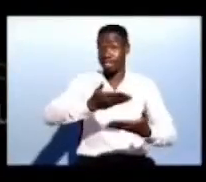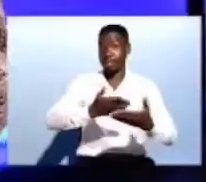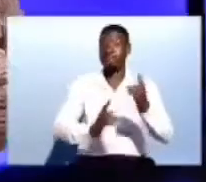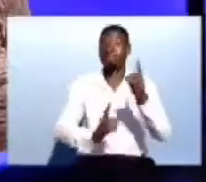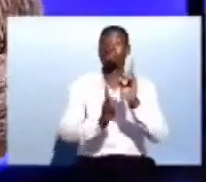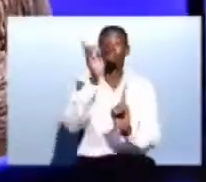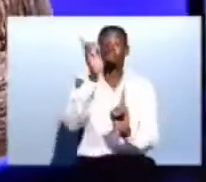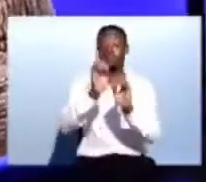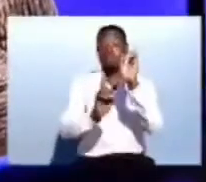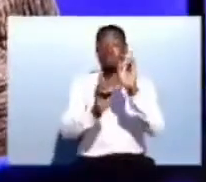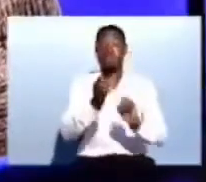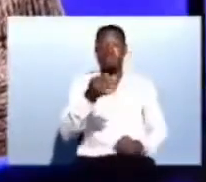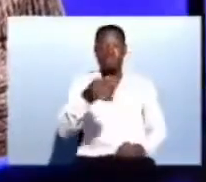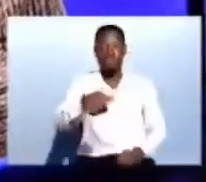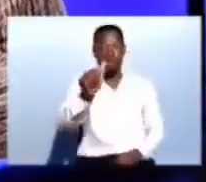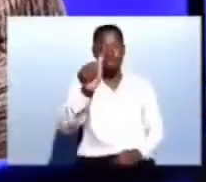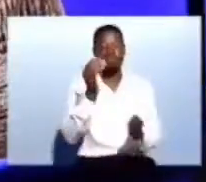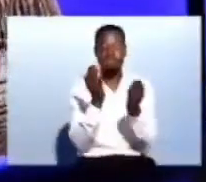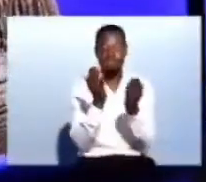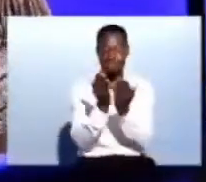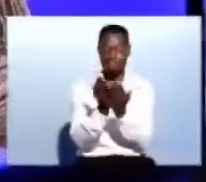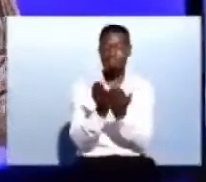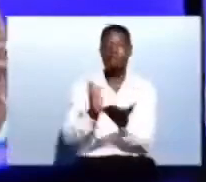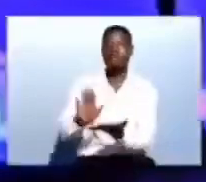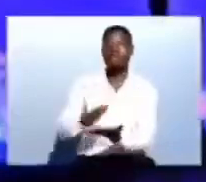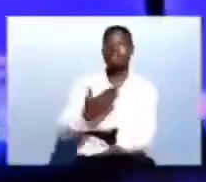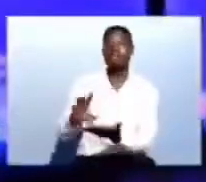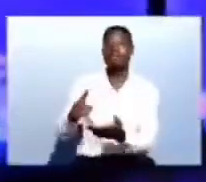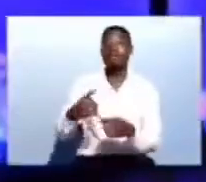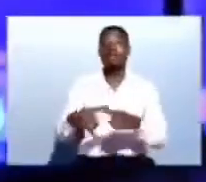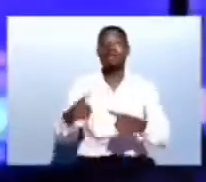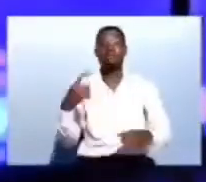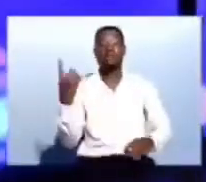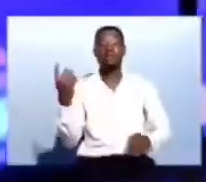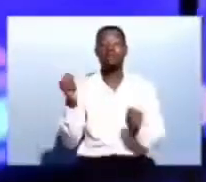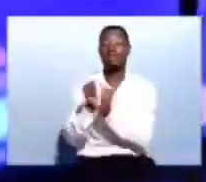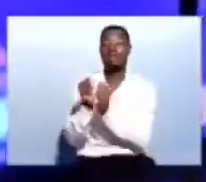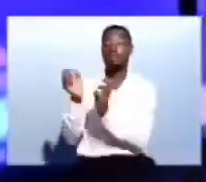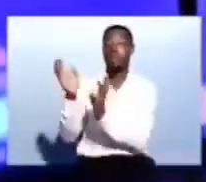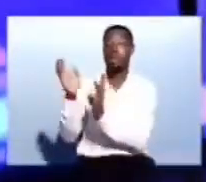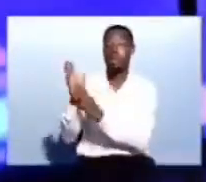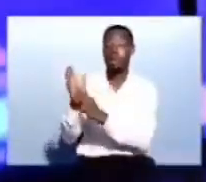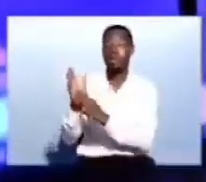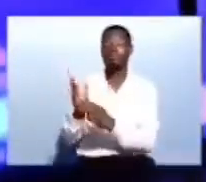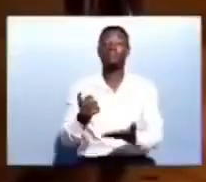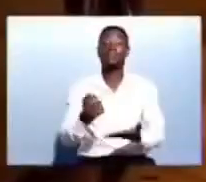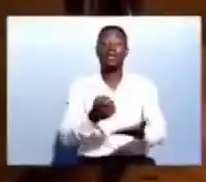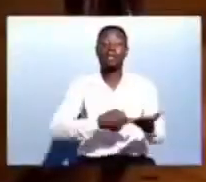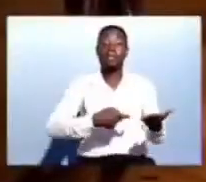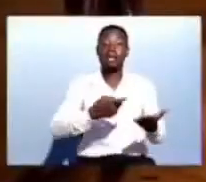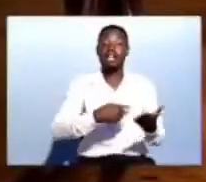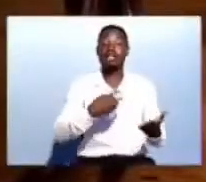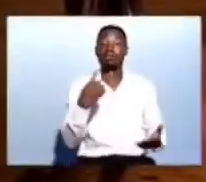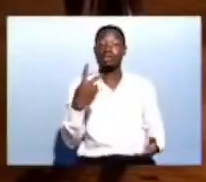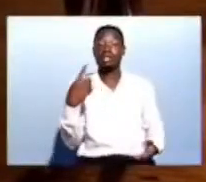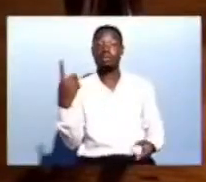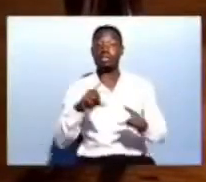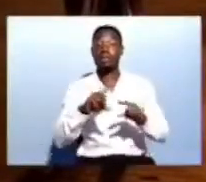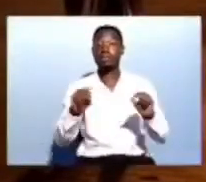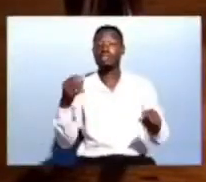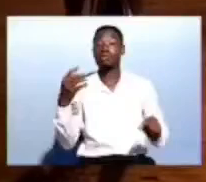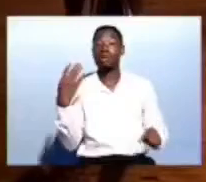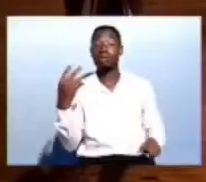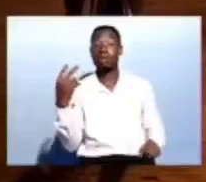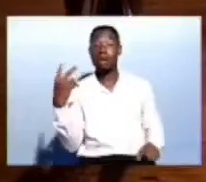Utasoma mwenyewe Zaburi ya 118 na fungu la 22, lakini pia Mathayo 21 na fungu la 42.